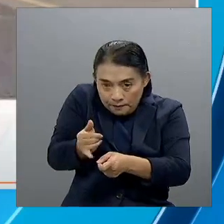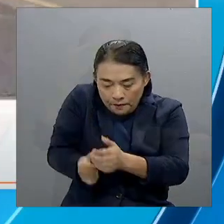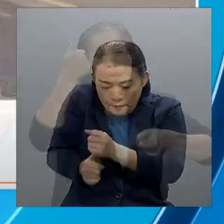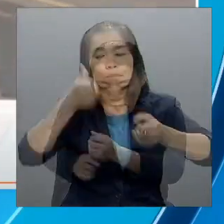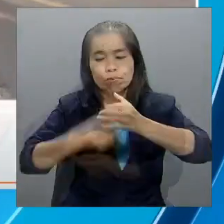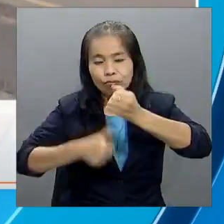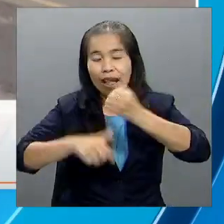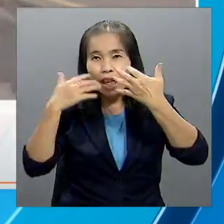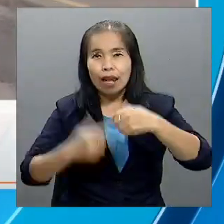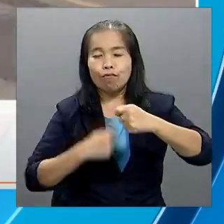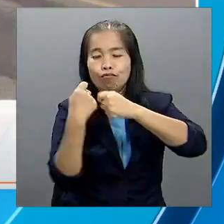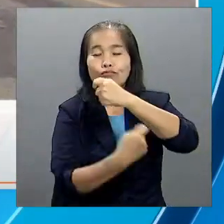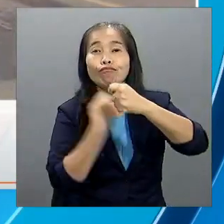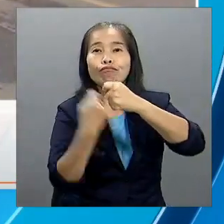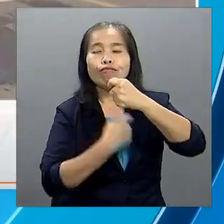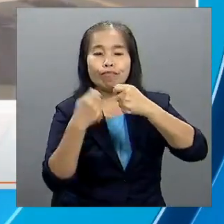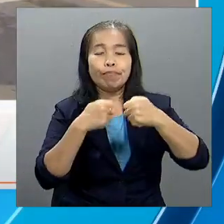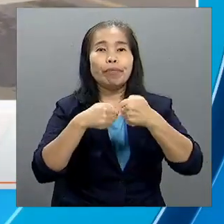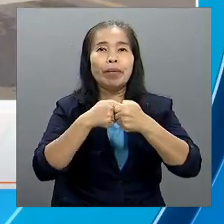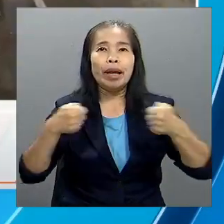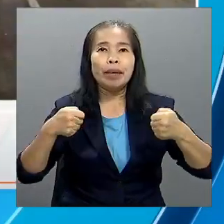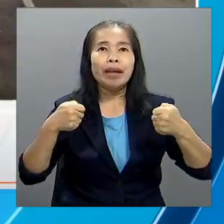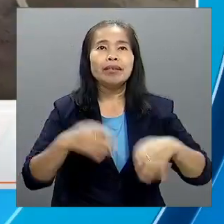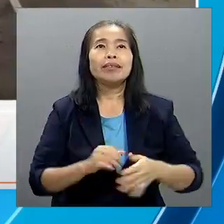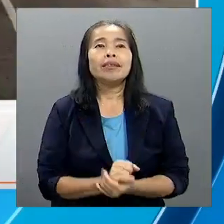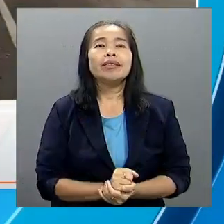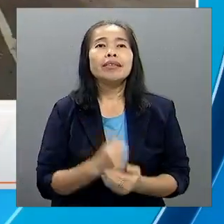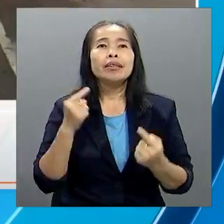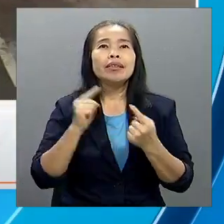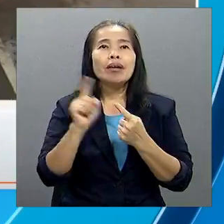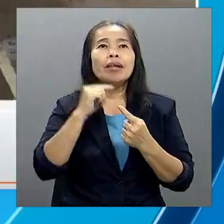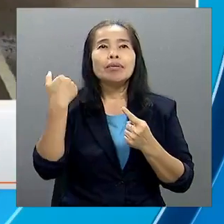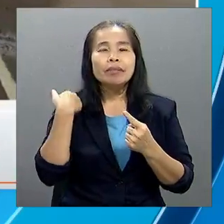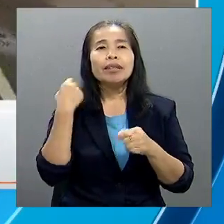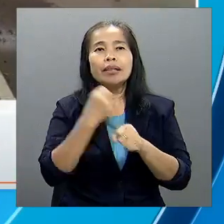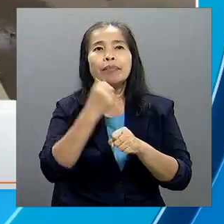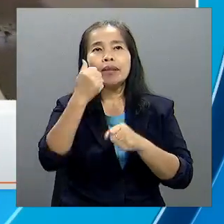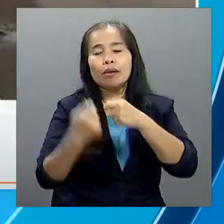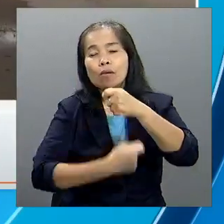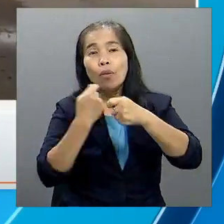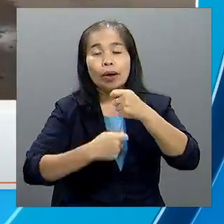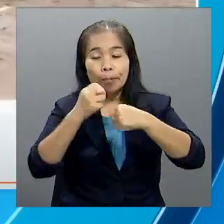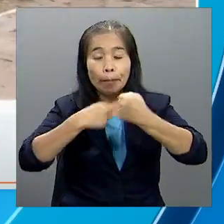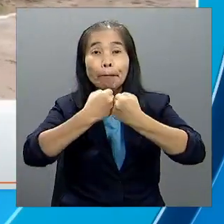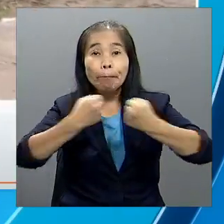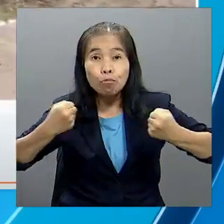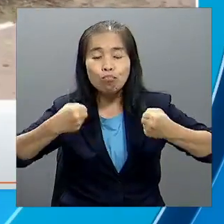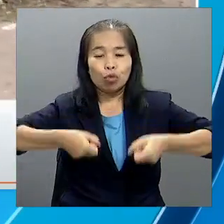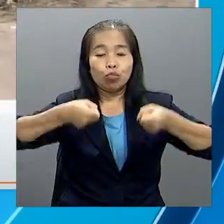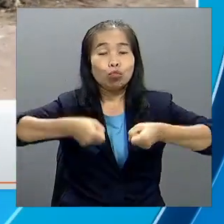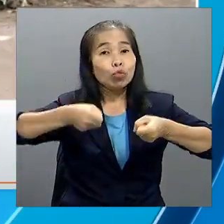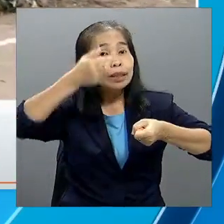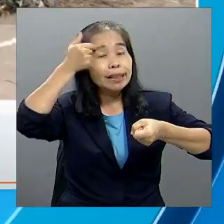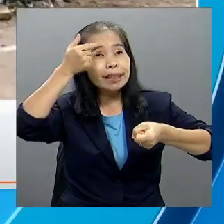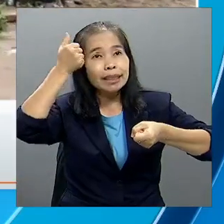ทีละเปราะก็ได้ค่ะนะคะเคยมีปัญหาตอนที่ปี54นะคะก็จะมีแบบนวัตกรรมใหม ่ ทำเป็นเปราะเลยค่ะก็